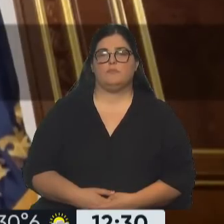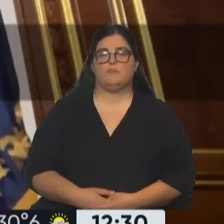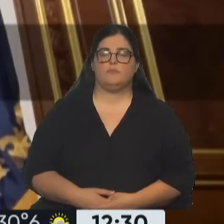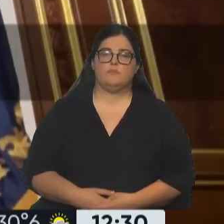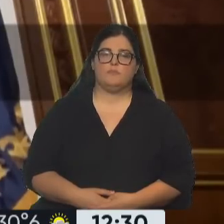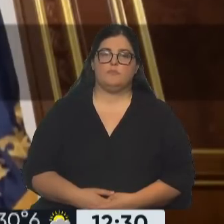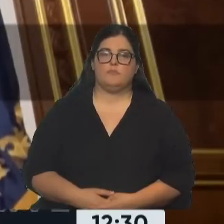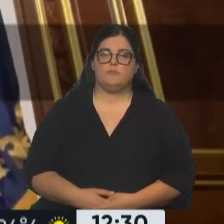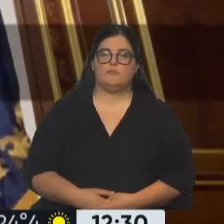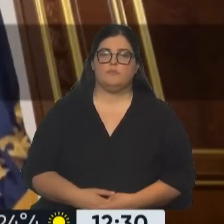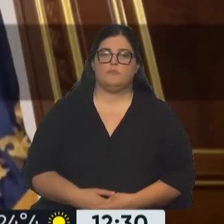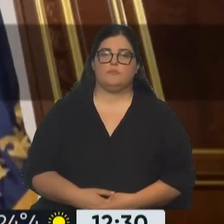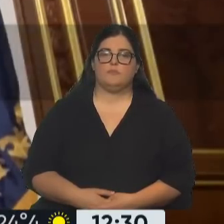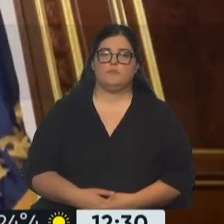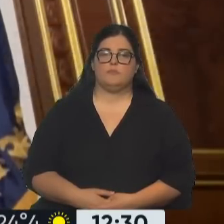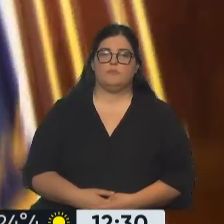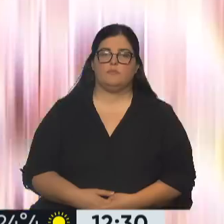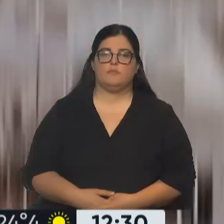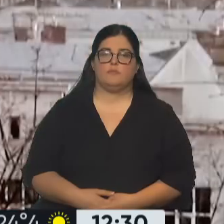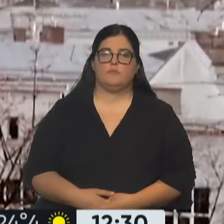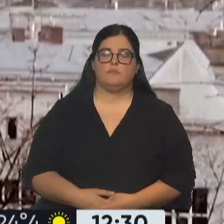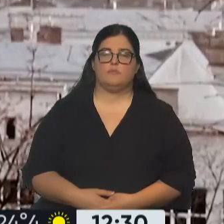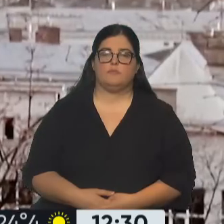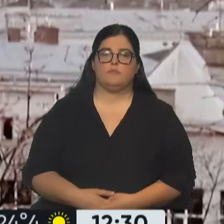підтримає. Вільних людей терор не зламає.